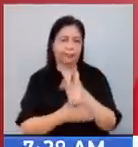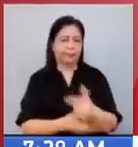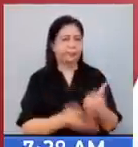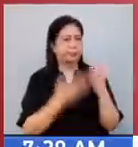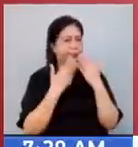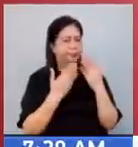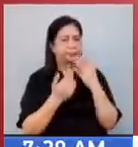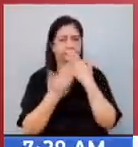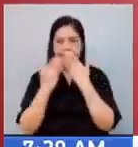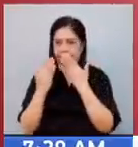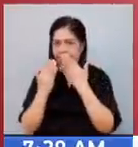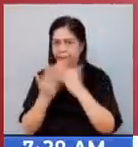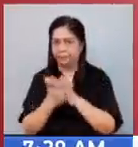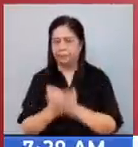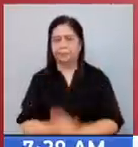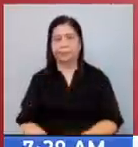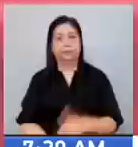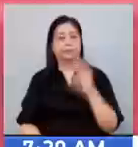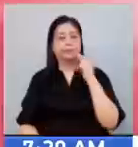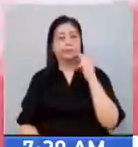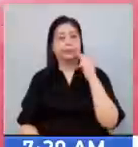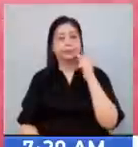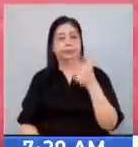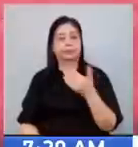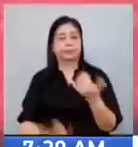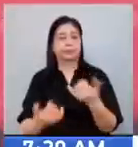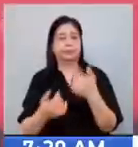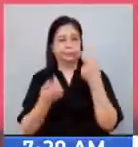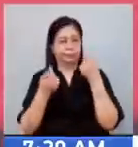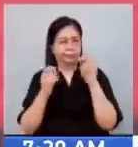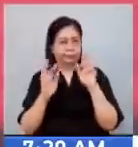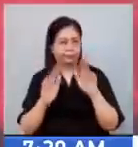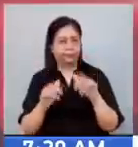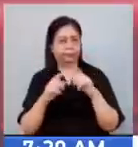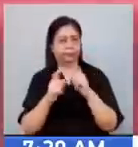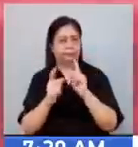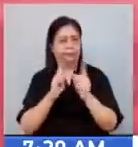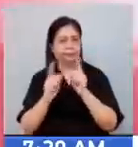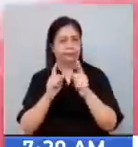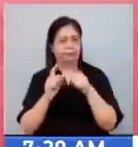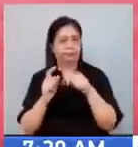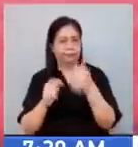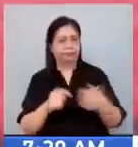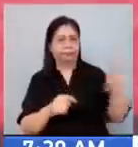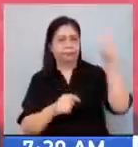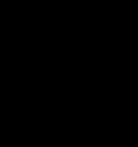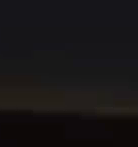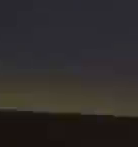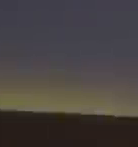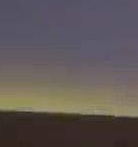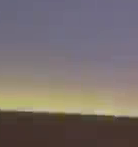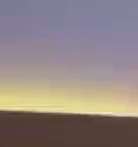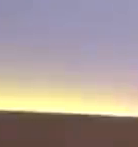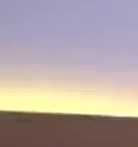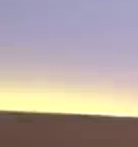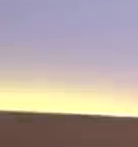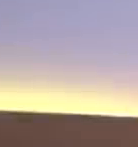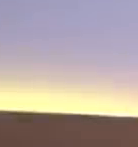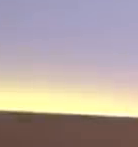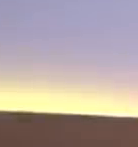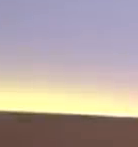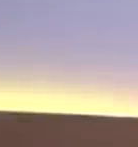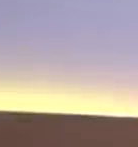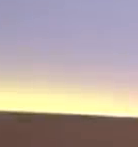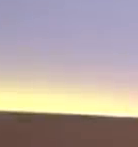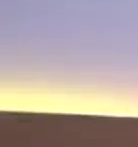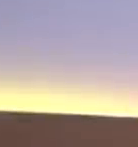Bye-bye si Nicole po. Clavio. At samantala, susubukan naman po namin kunan ng pahayag ang pamanuan ng Colegio de San Lorenzo. Kapuso, mauna ka sa mga